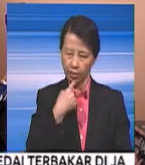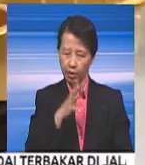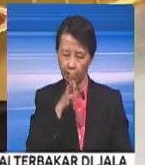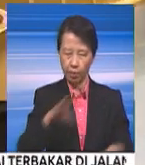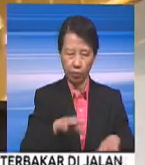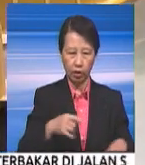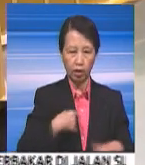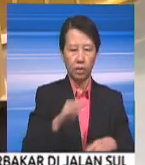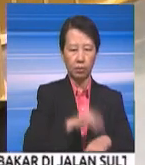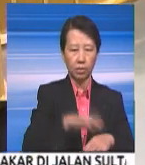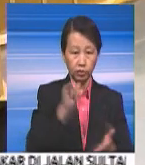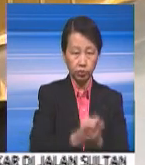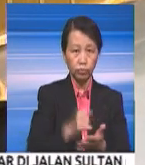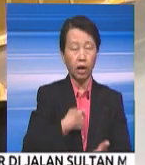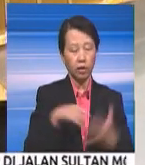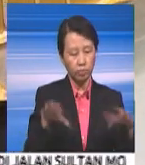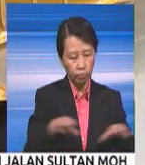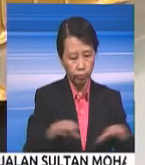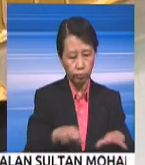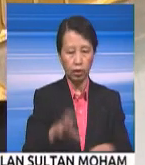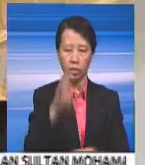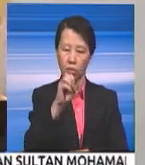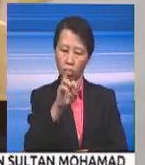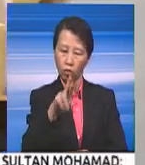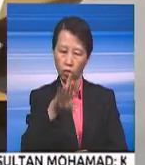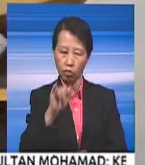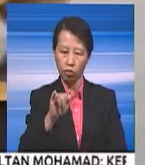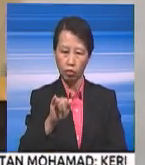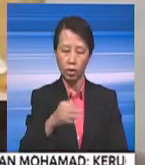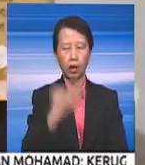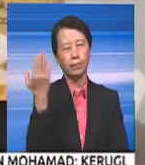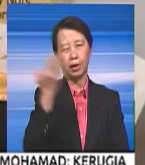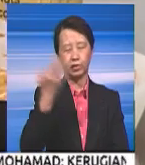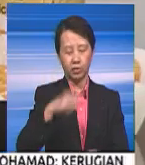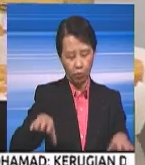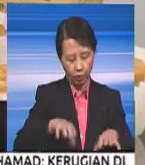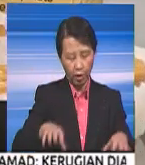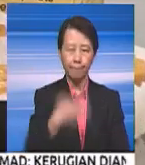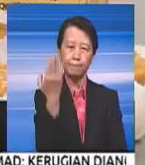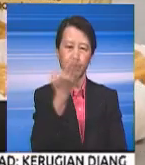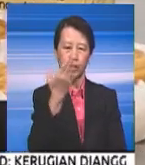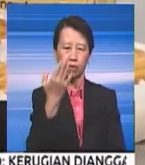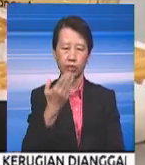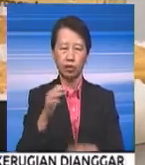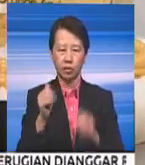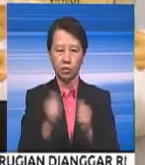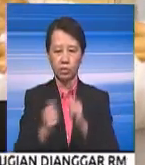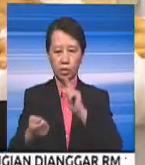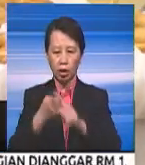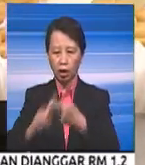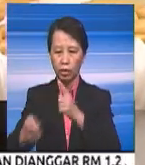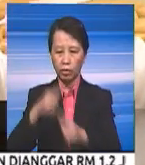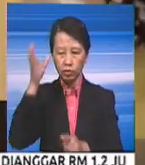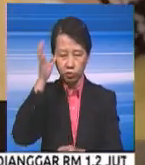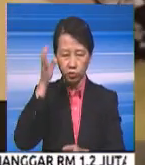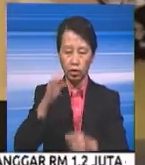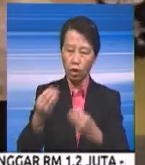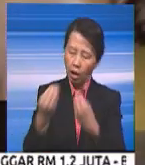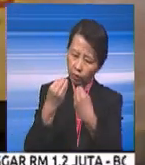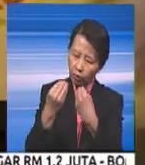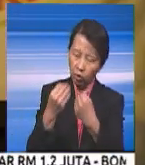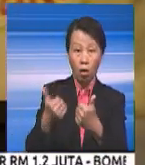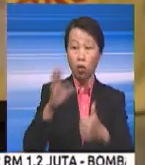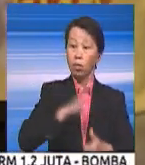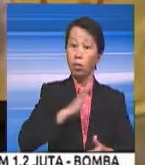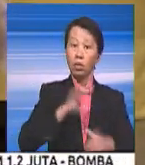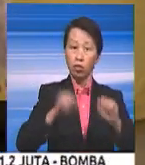buat, masa tu baru yang original punya perisa yang biasa-biasa je kan. Tanya dengan kawan-kawan Chinese, eh buat macam ni, okey, you